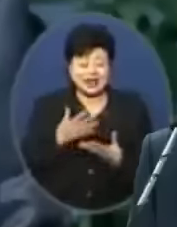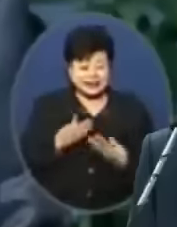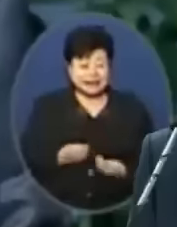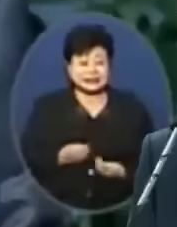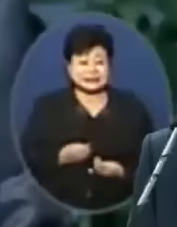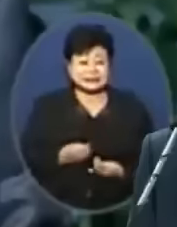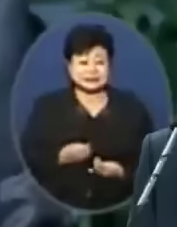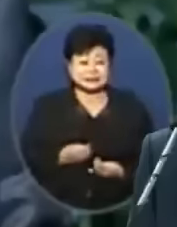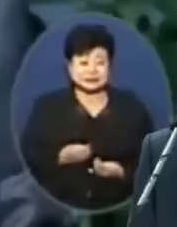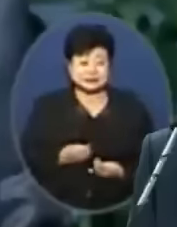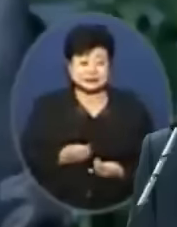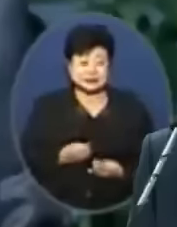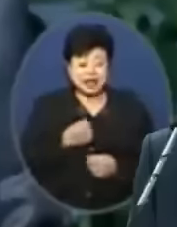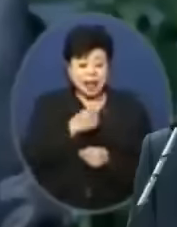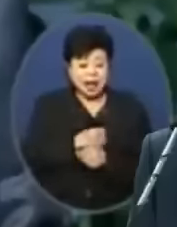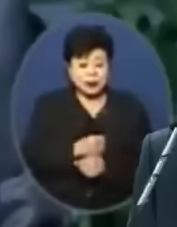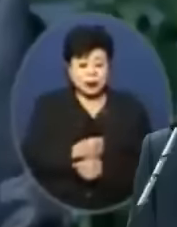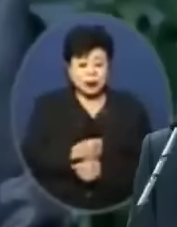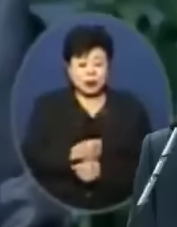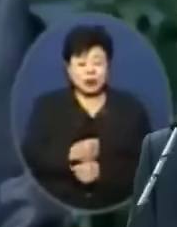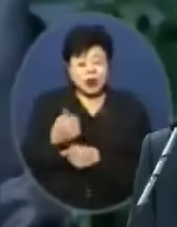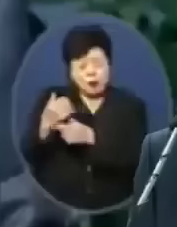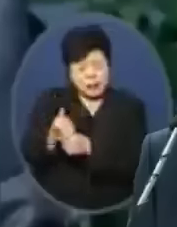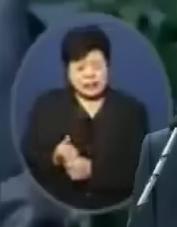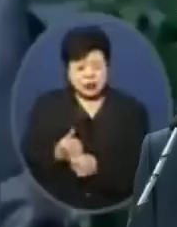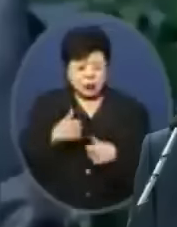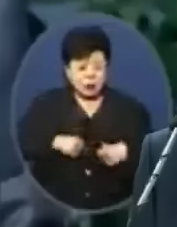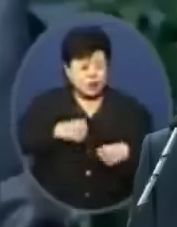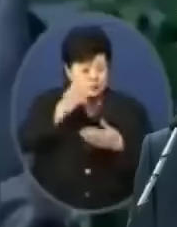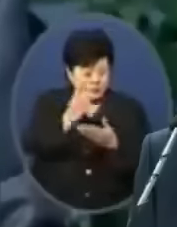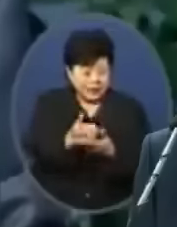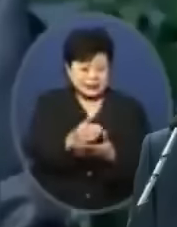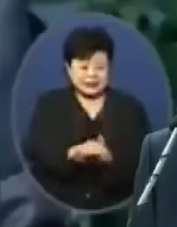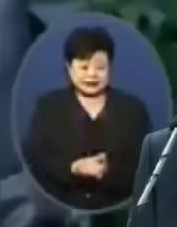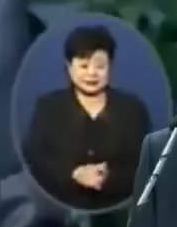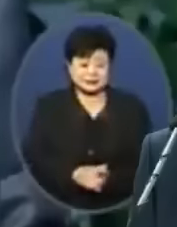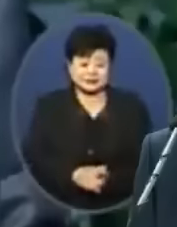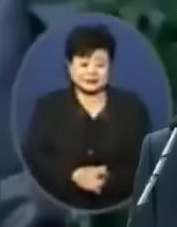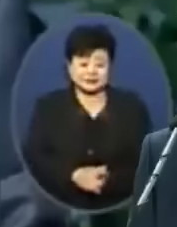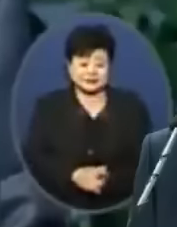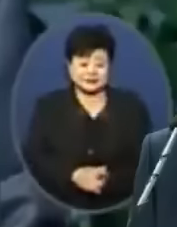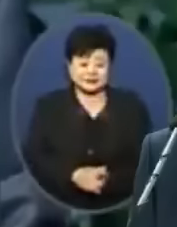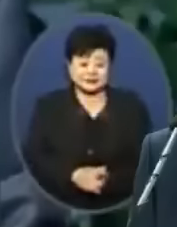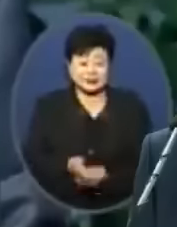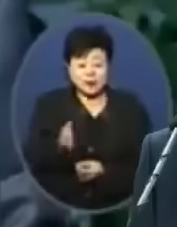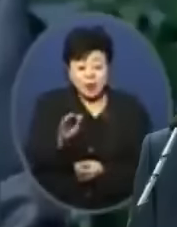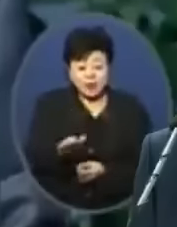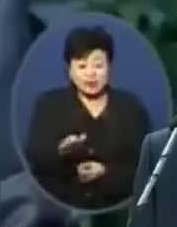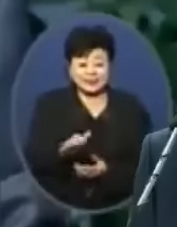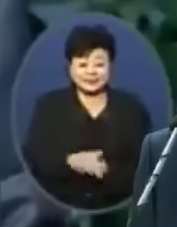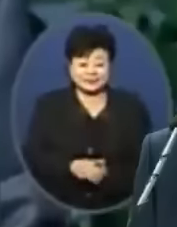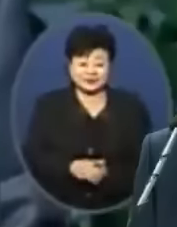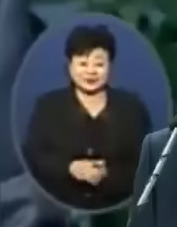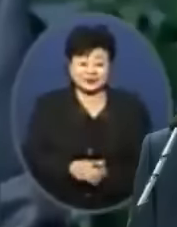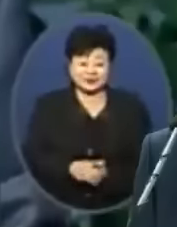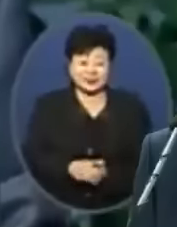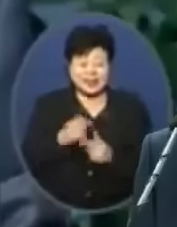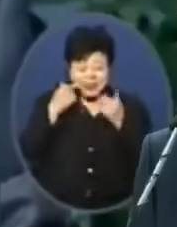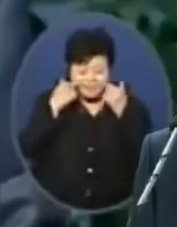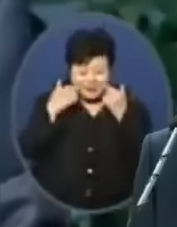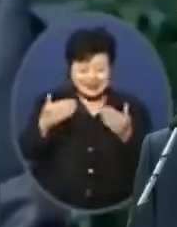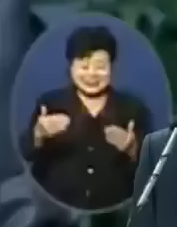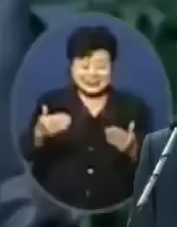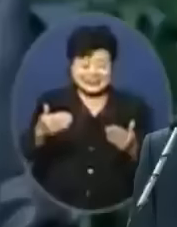낙심을 하더라도 매달리고 포기는 하지 말아야 되는 것입니다. 그러면 반드시